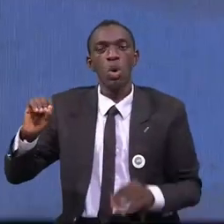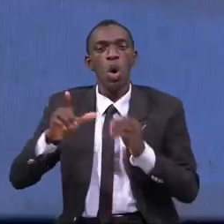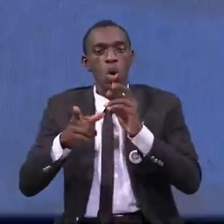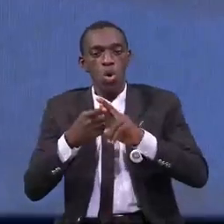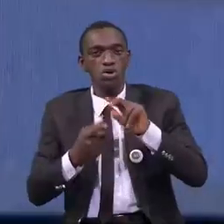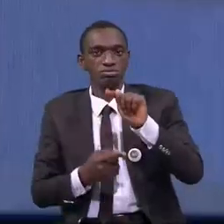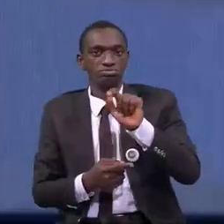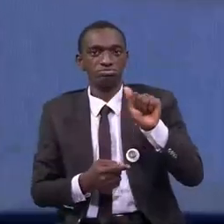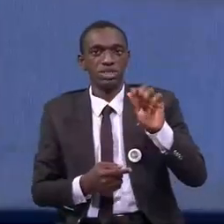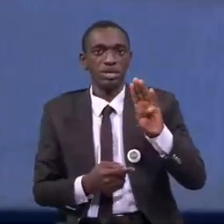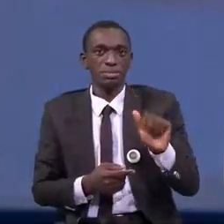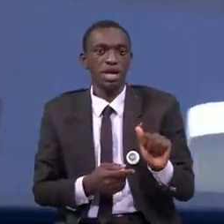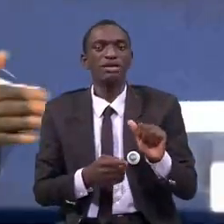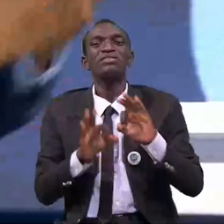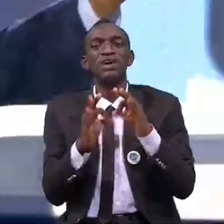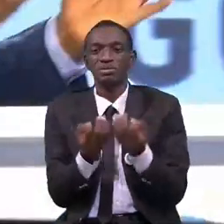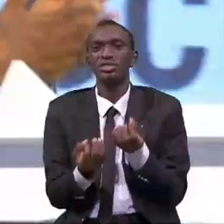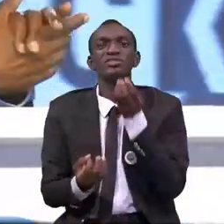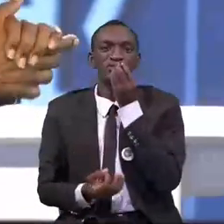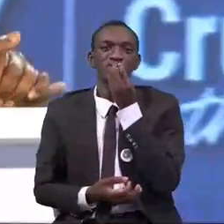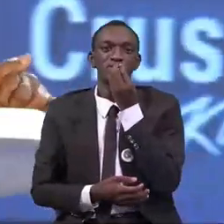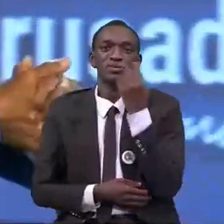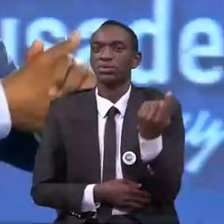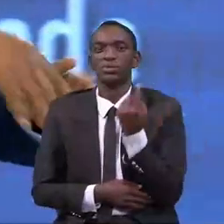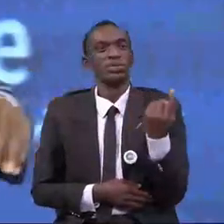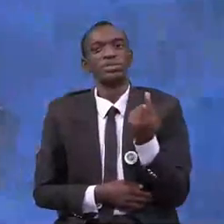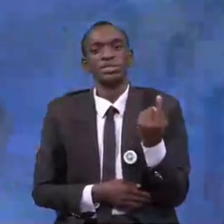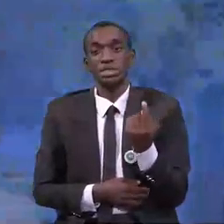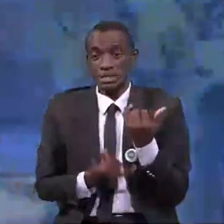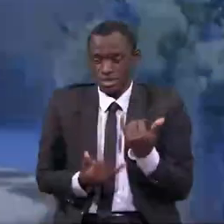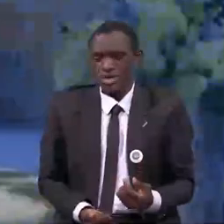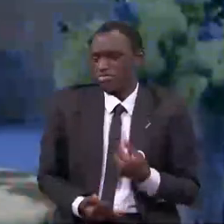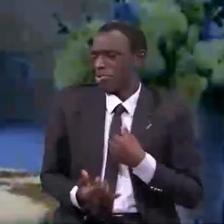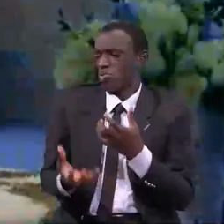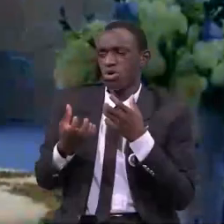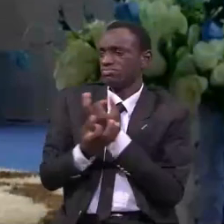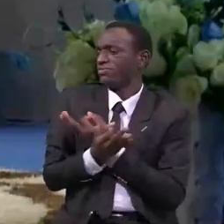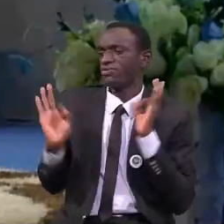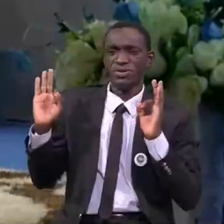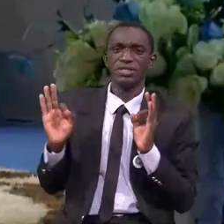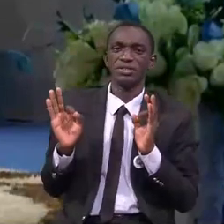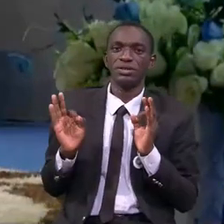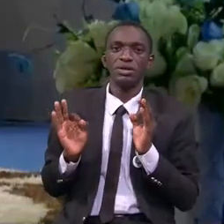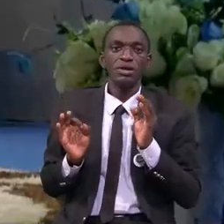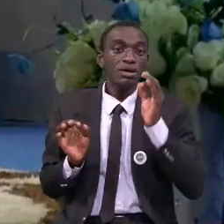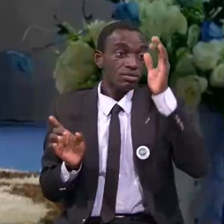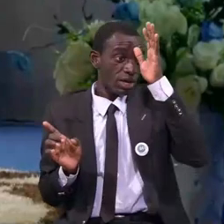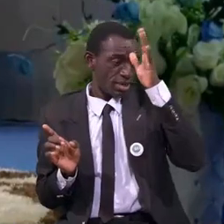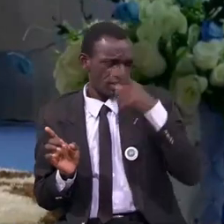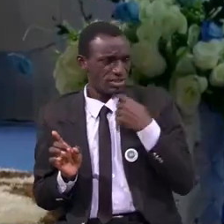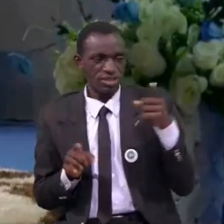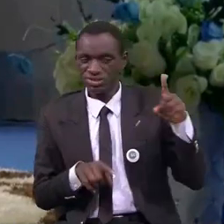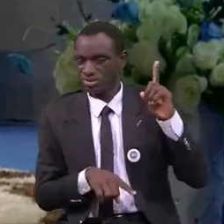était la nourriture de la famille et voici tu veux en être affranchi